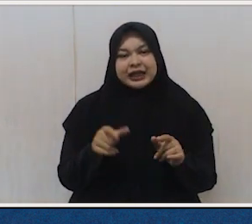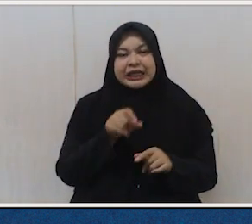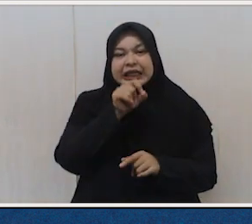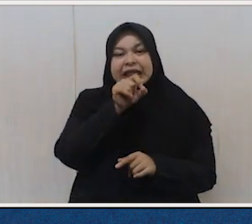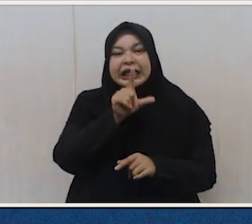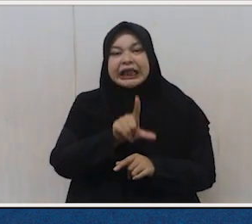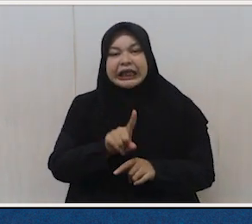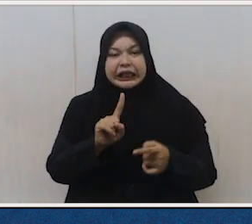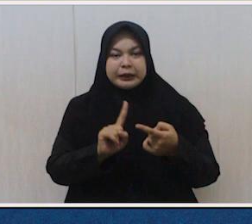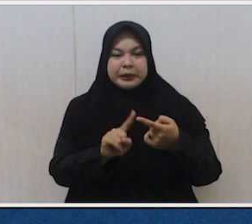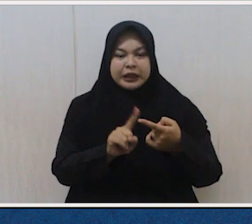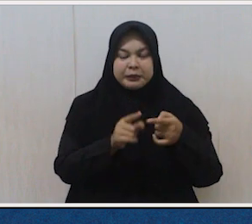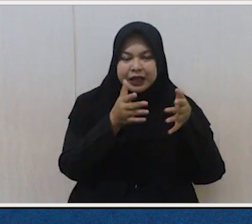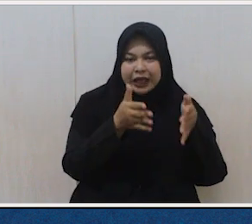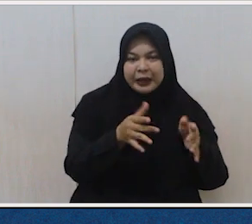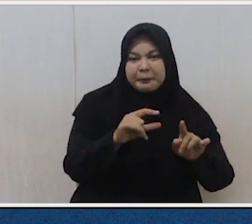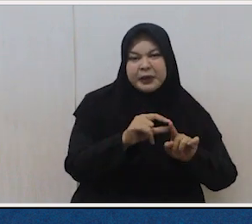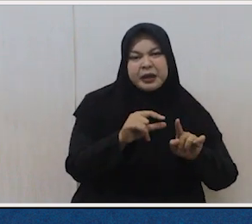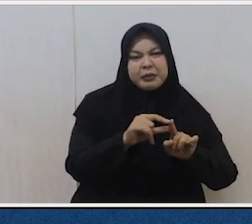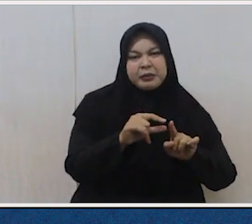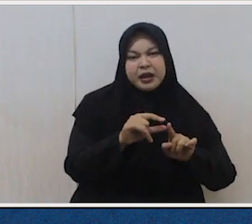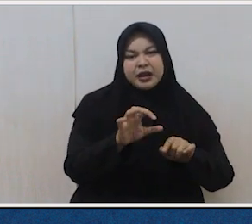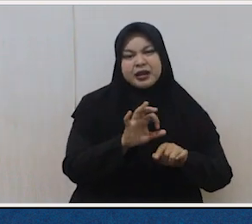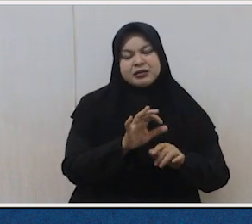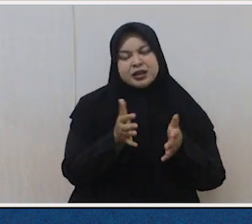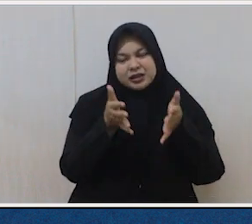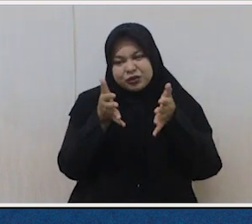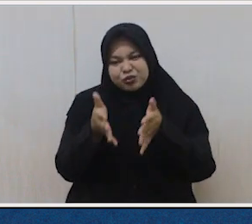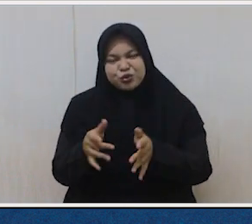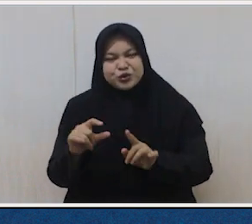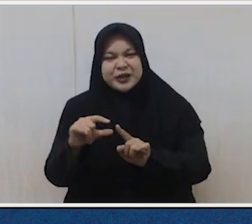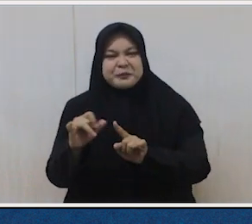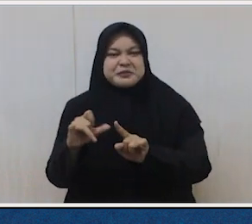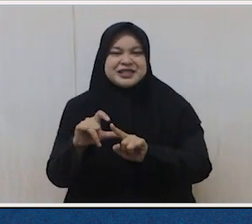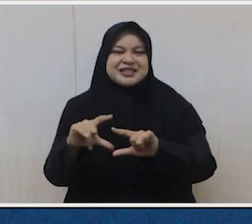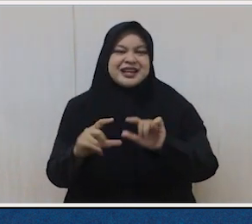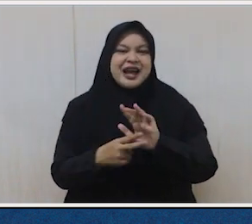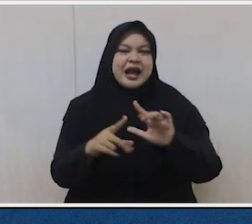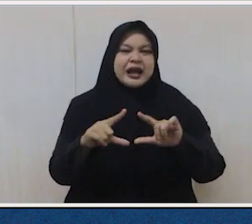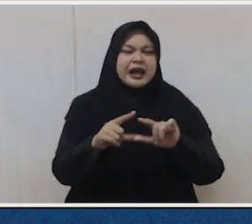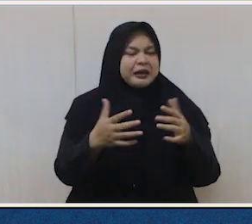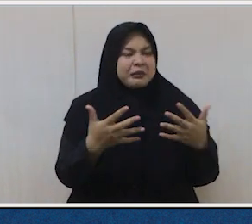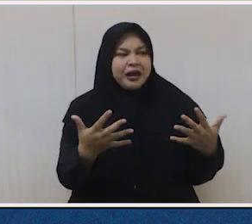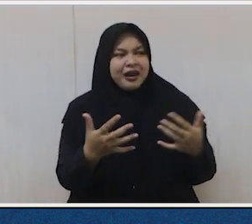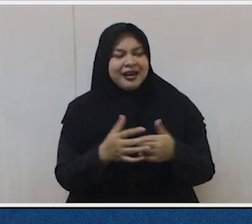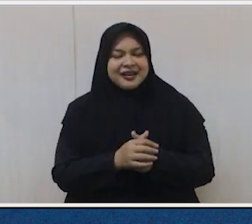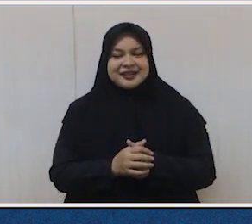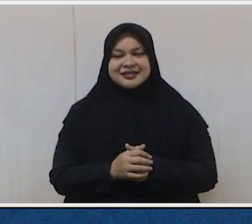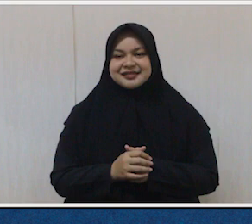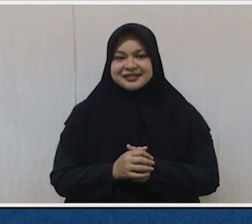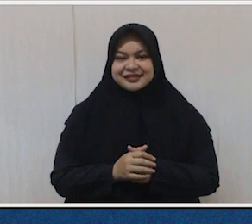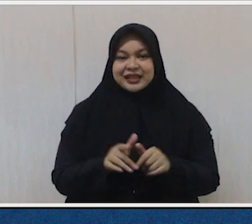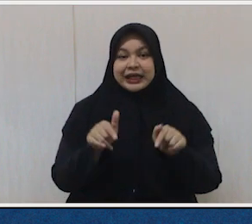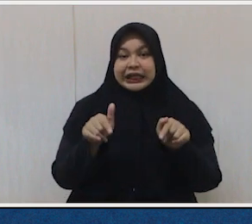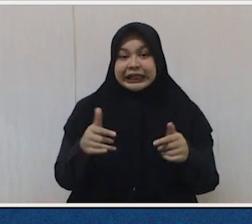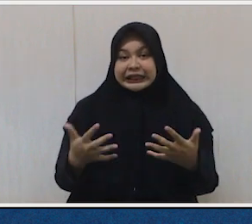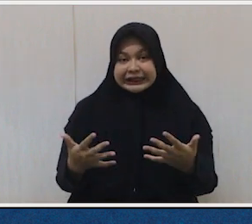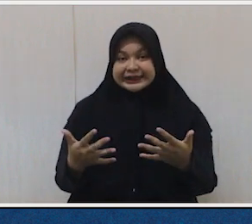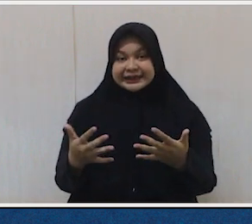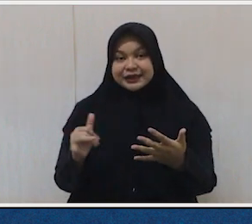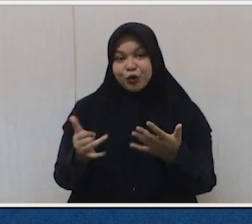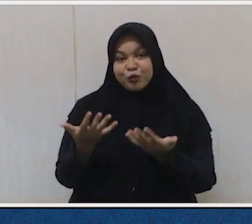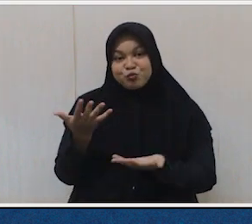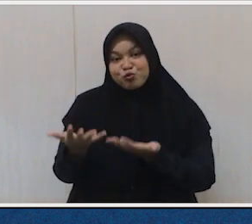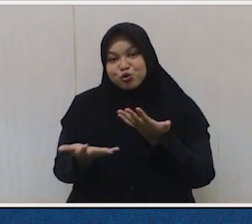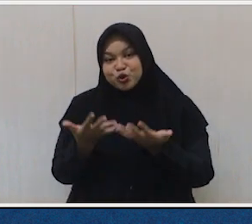kritik teman-teman ya terhadap PP ini yang katanya cenderung pidana gitu I gimana itu mas i eh Nah